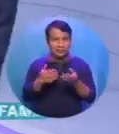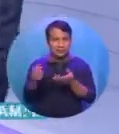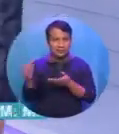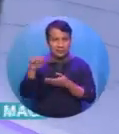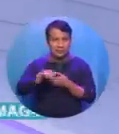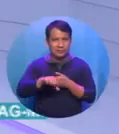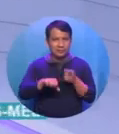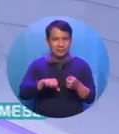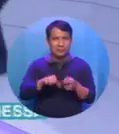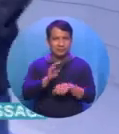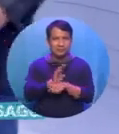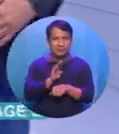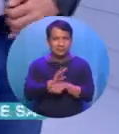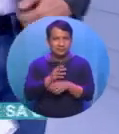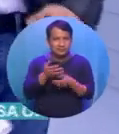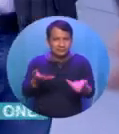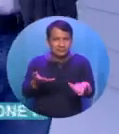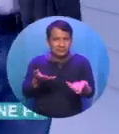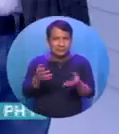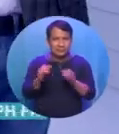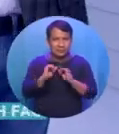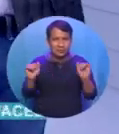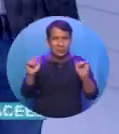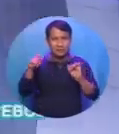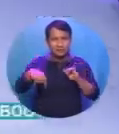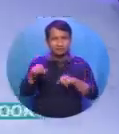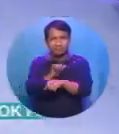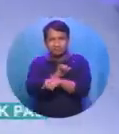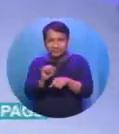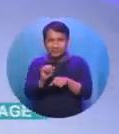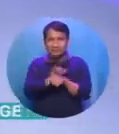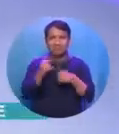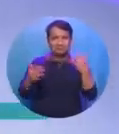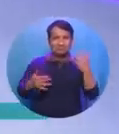malugi sa negosyo. So, kailangan masaya tayo para hindi ka